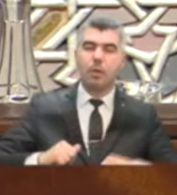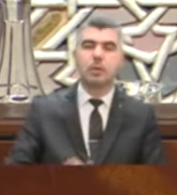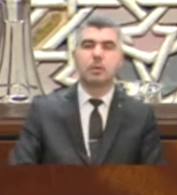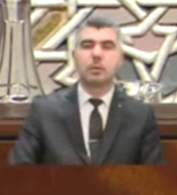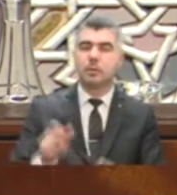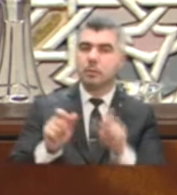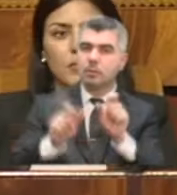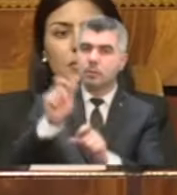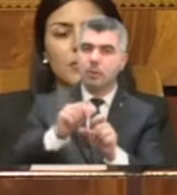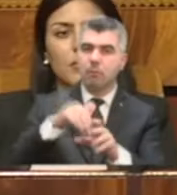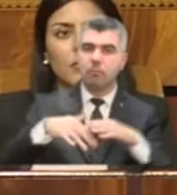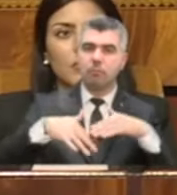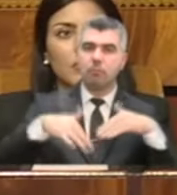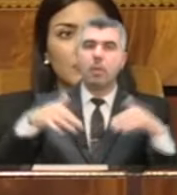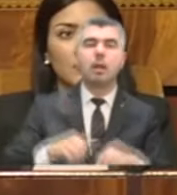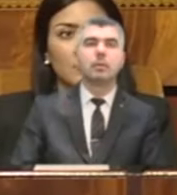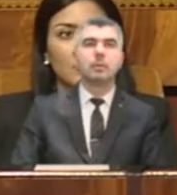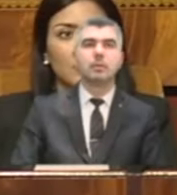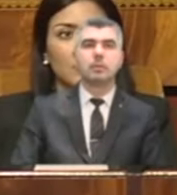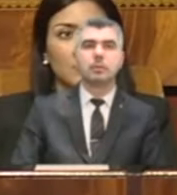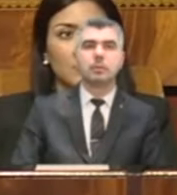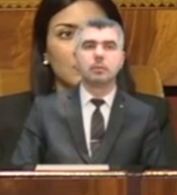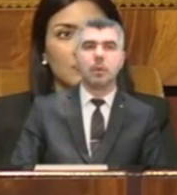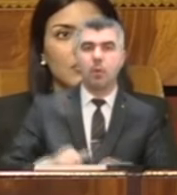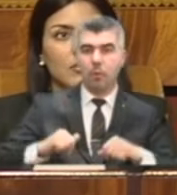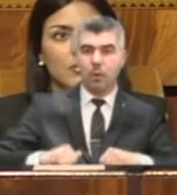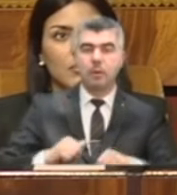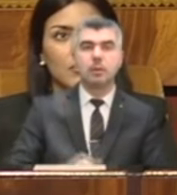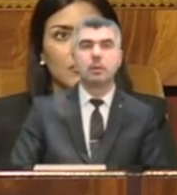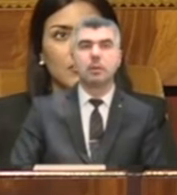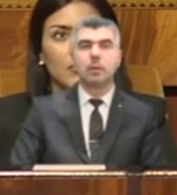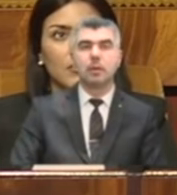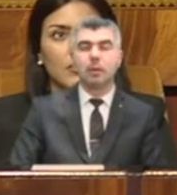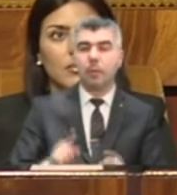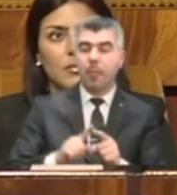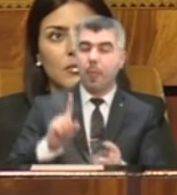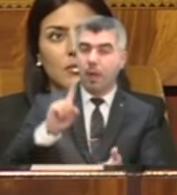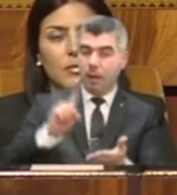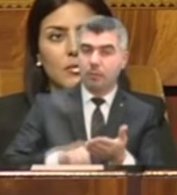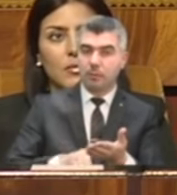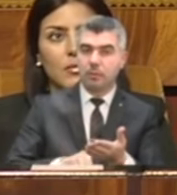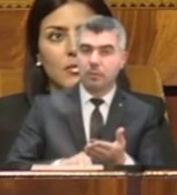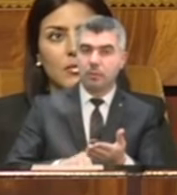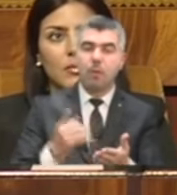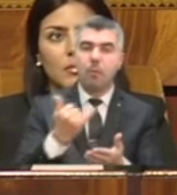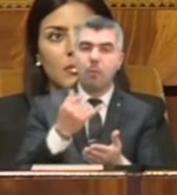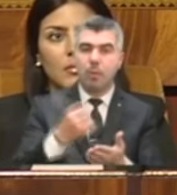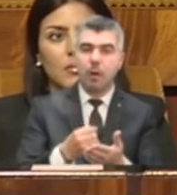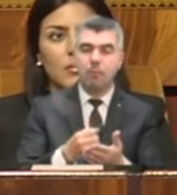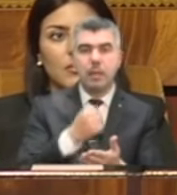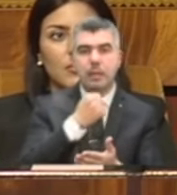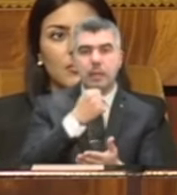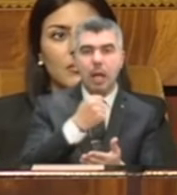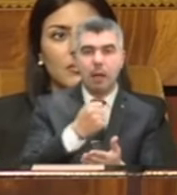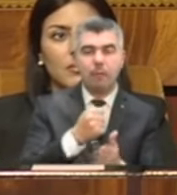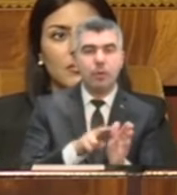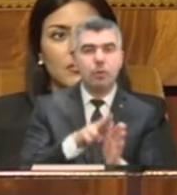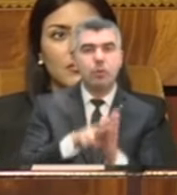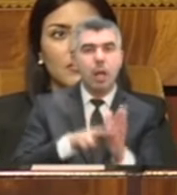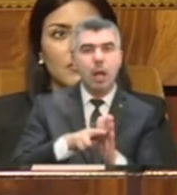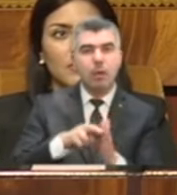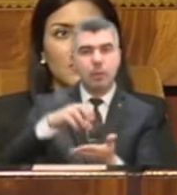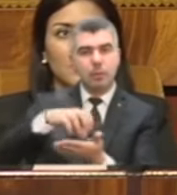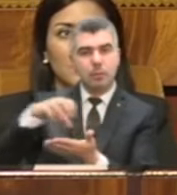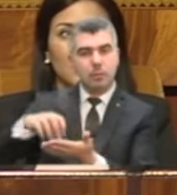اخواني اخواتي النواب المحترمين، السيد الوزير، الدور الكبير اللي كيقوموا به الصحافه الجهويه والمحليه